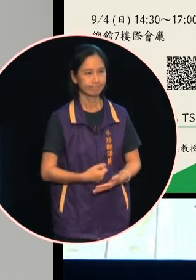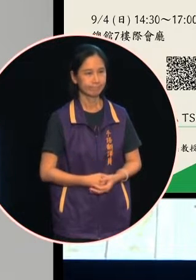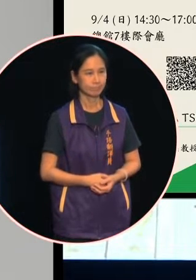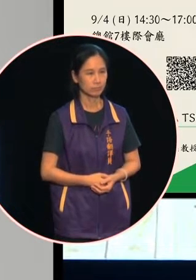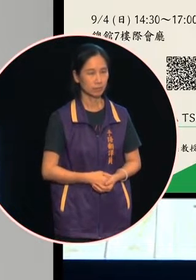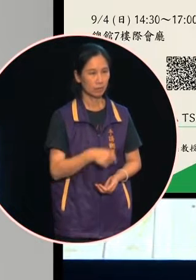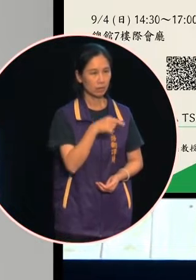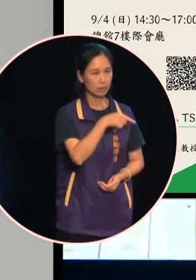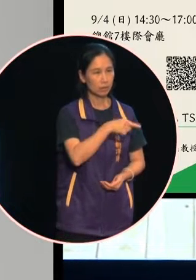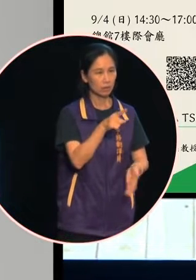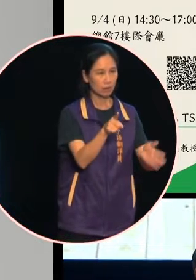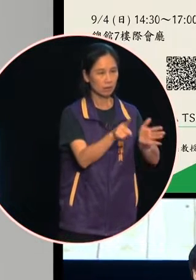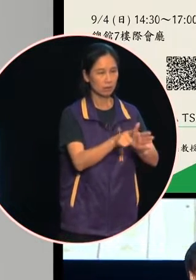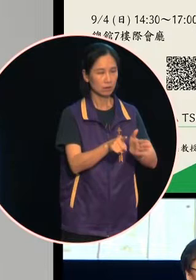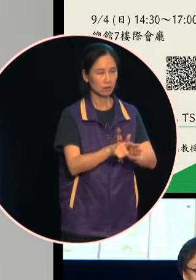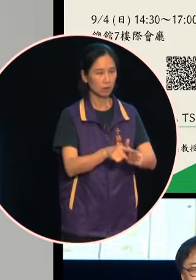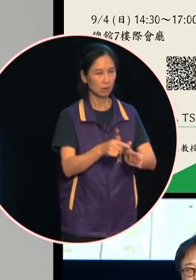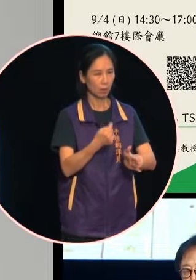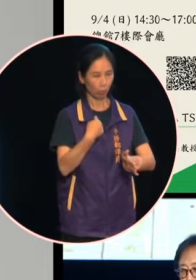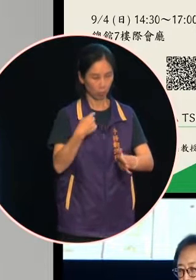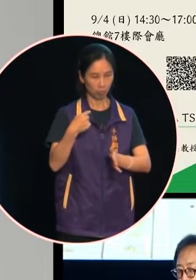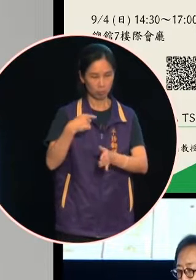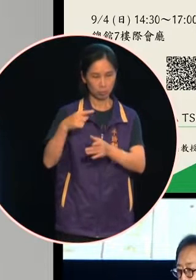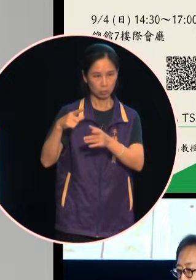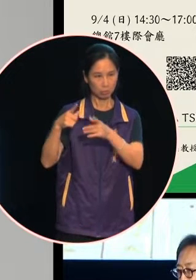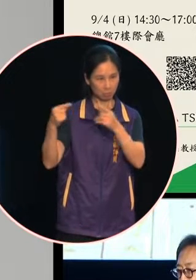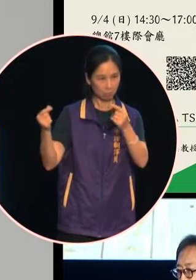了。那么这个时候我们日本